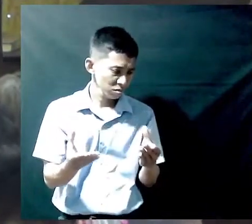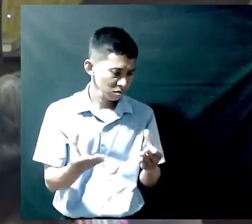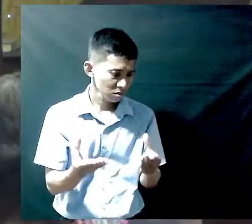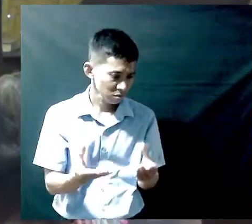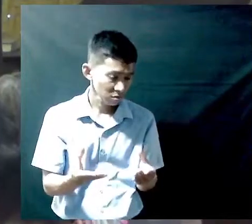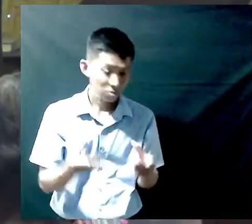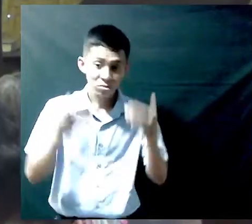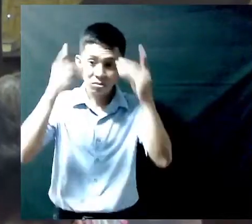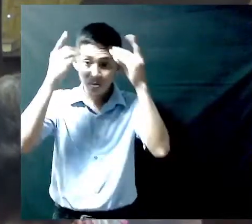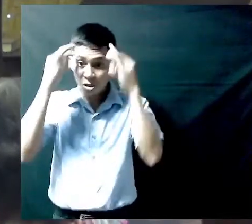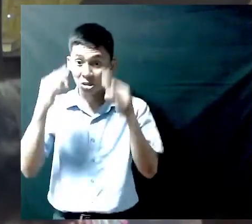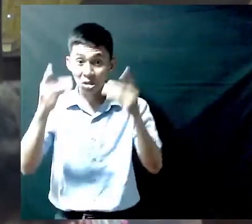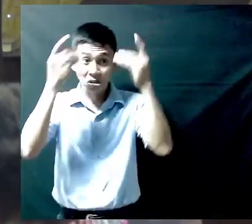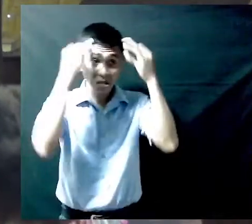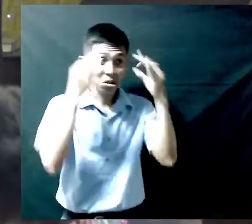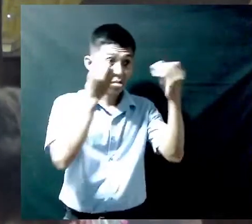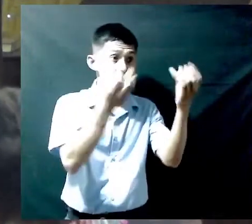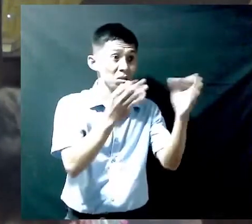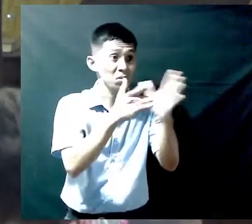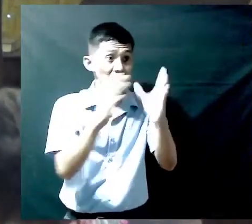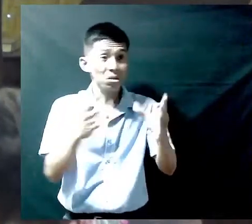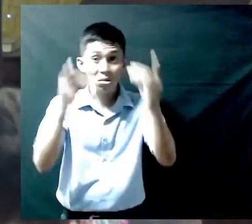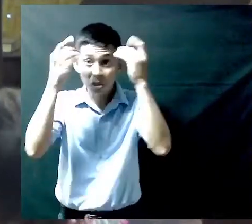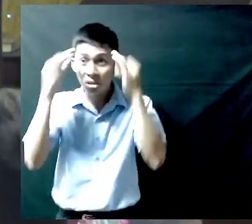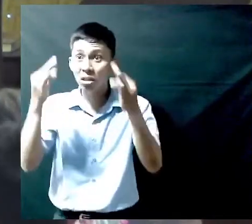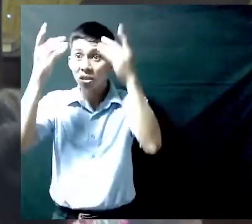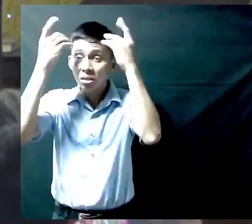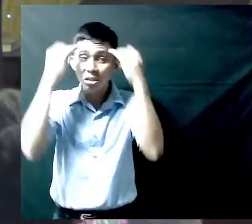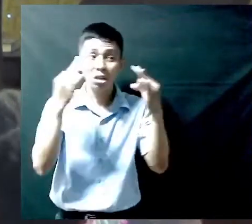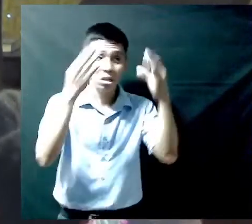one who owns our life.